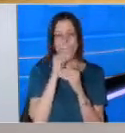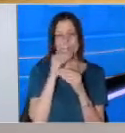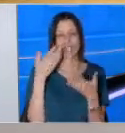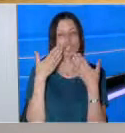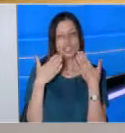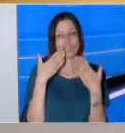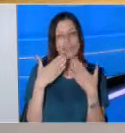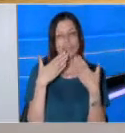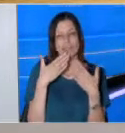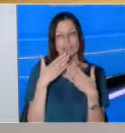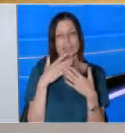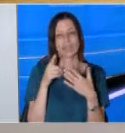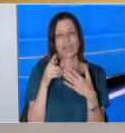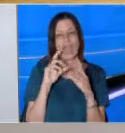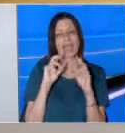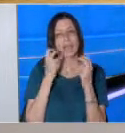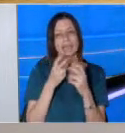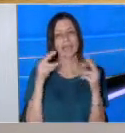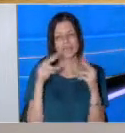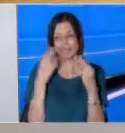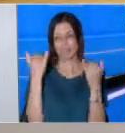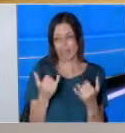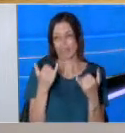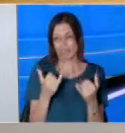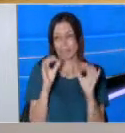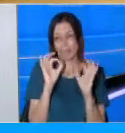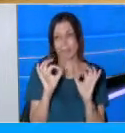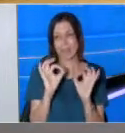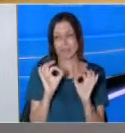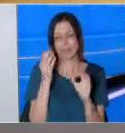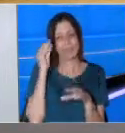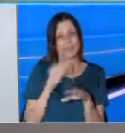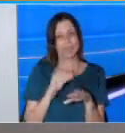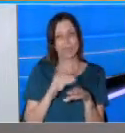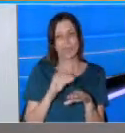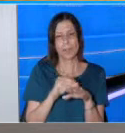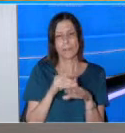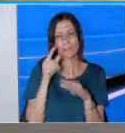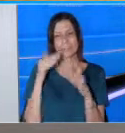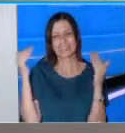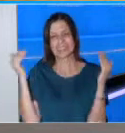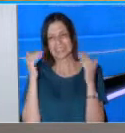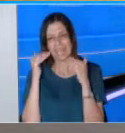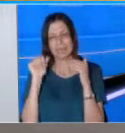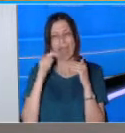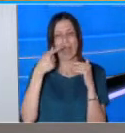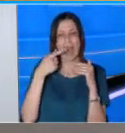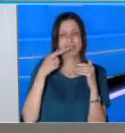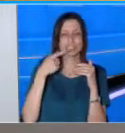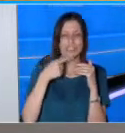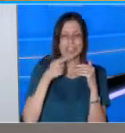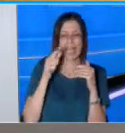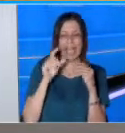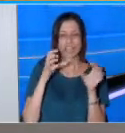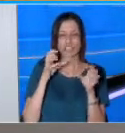הקבינט, מתכנסת ממש עכשיו. הדיווחים, צריך לומר, ממצרים, מאל-ג'זירה, מהרשתות